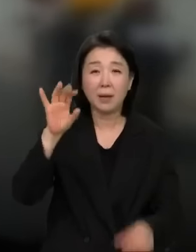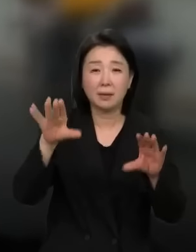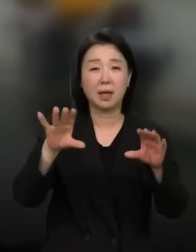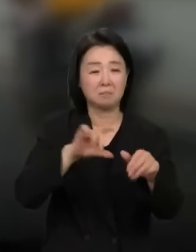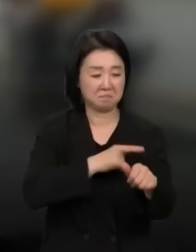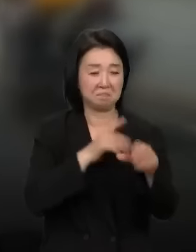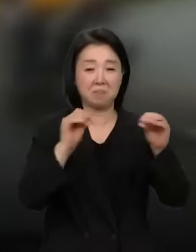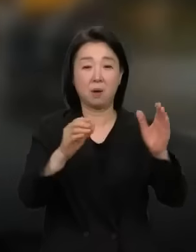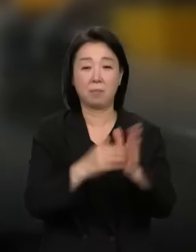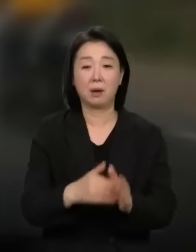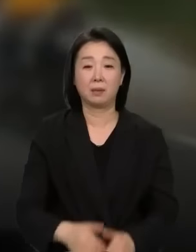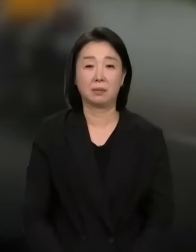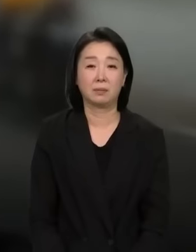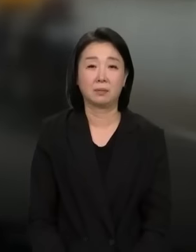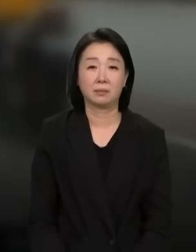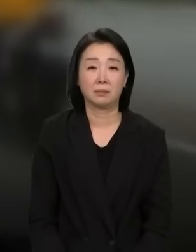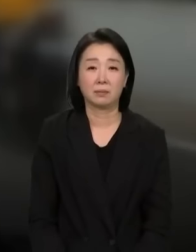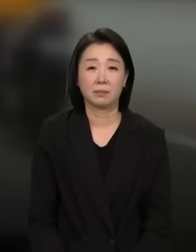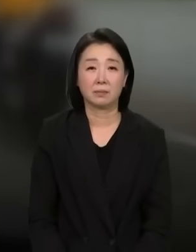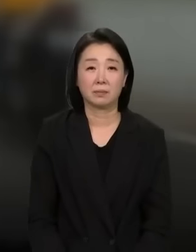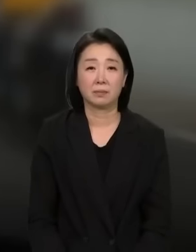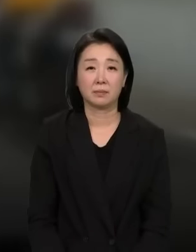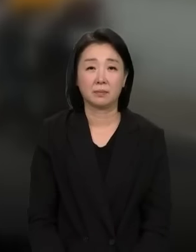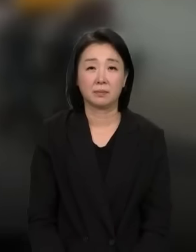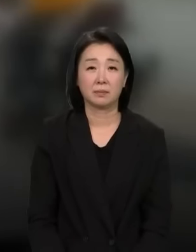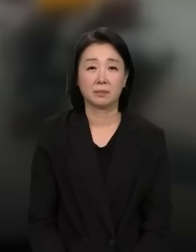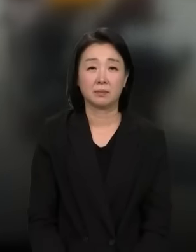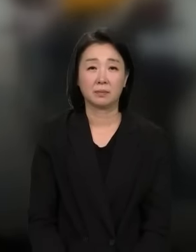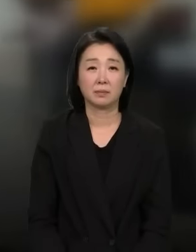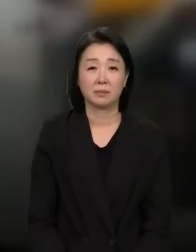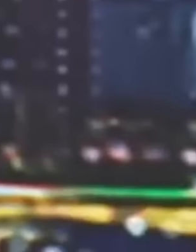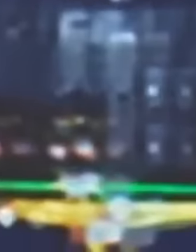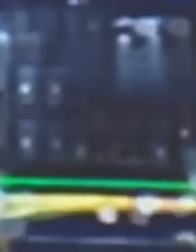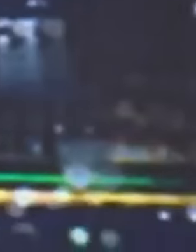처분입니다. JTBC 조승현입니다.